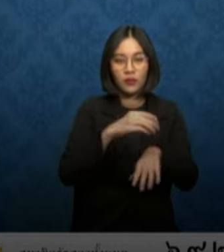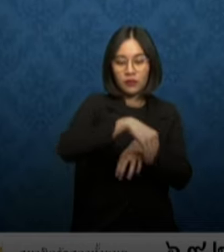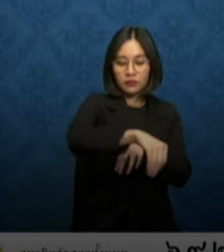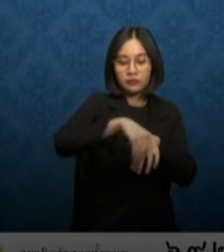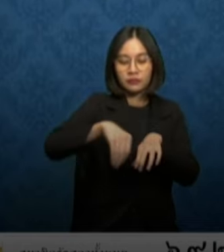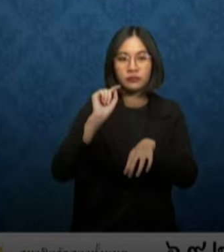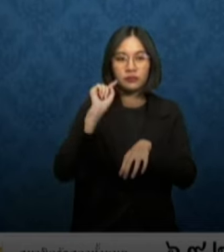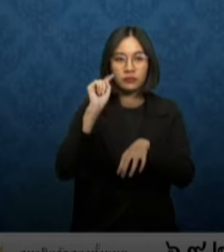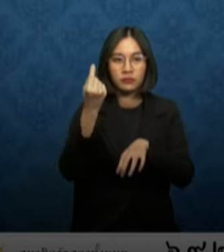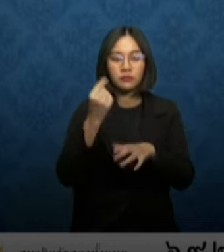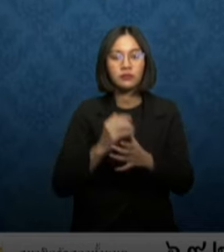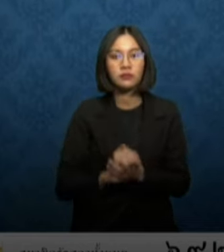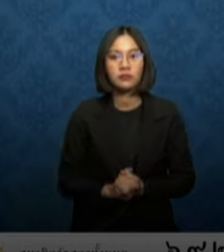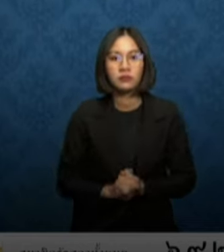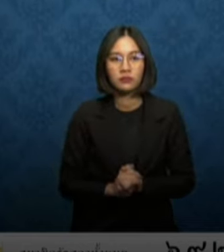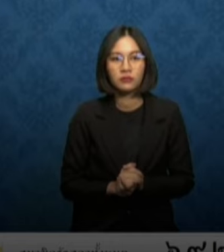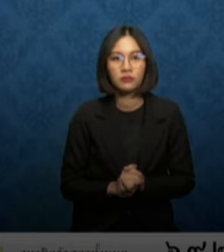อีก